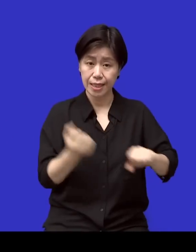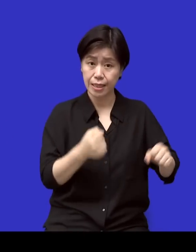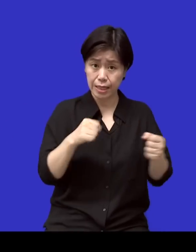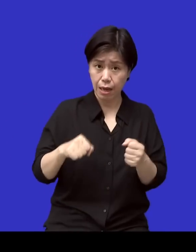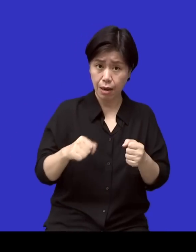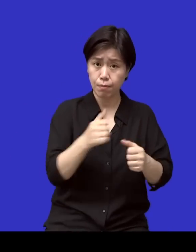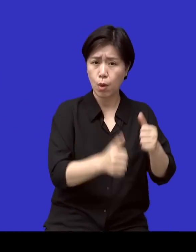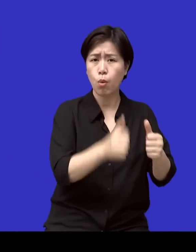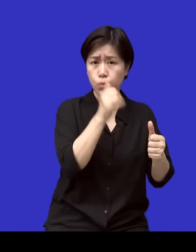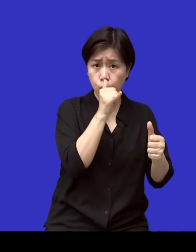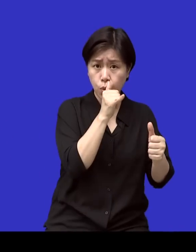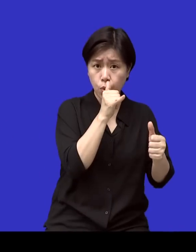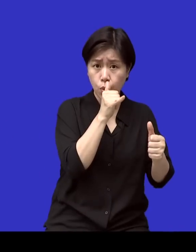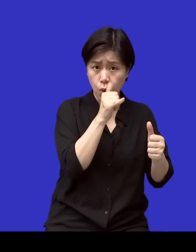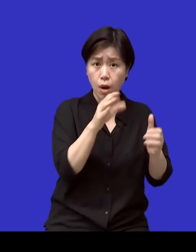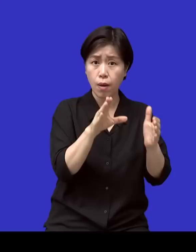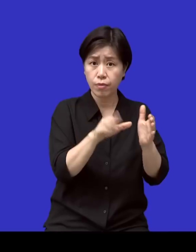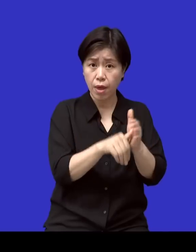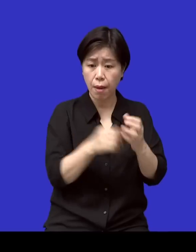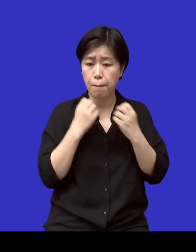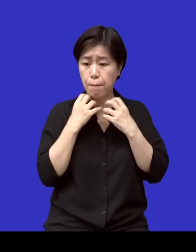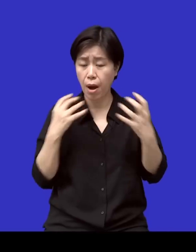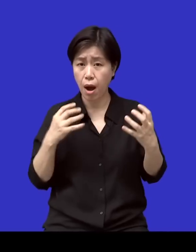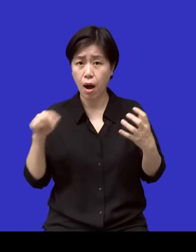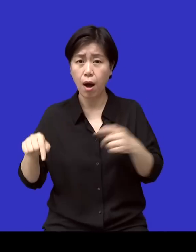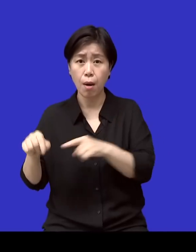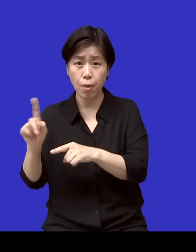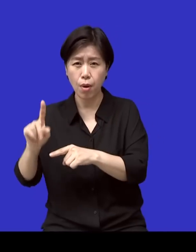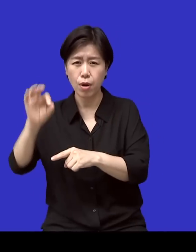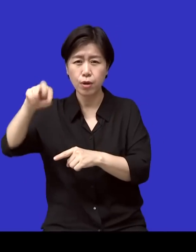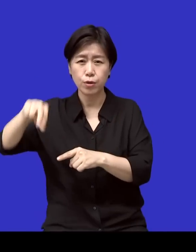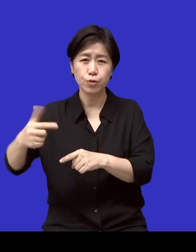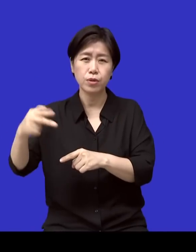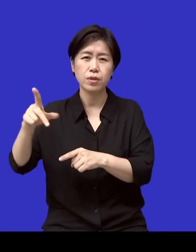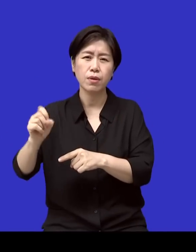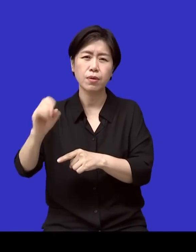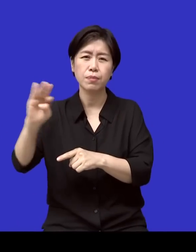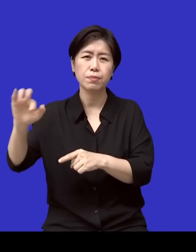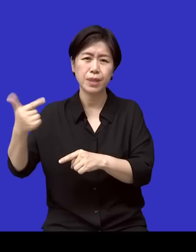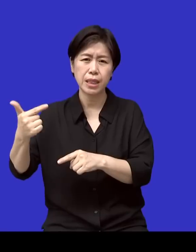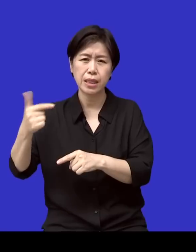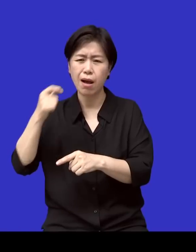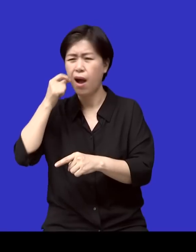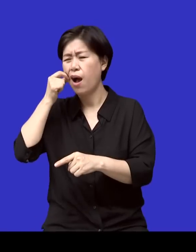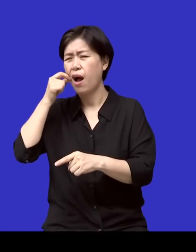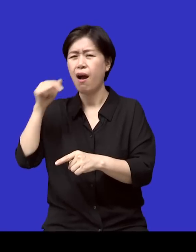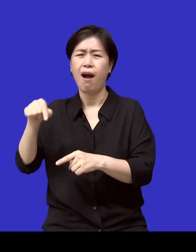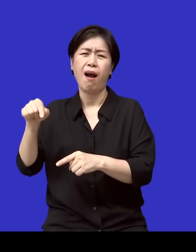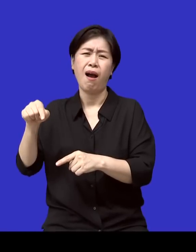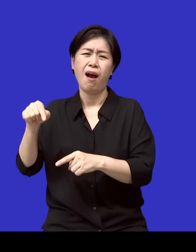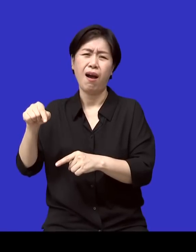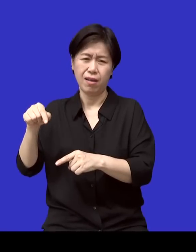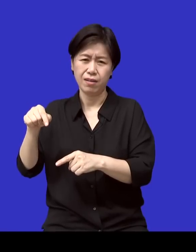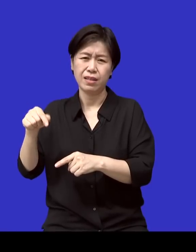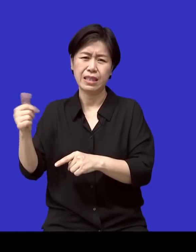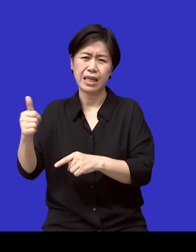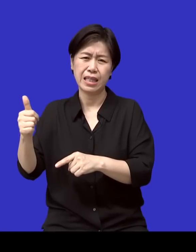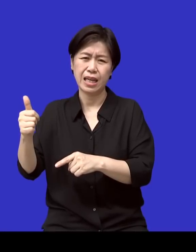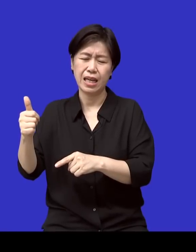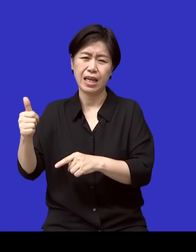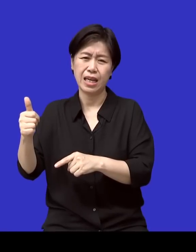그 윤성빈 선수 스켈레톤의 네네네. 성빈이 오빠가 중계하는 날이랑 겹쳐서 아, 중계 겹치면 그래요.